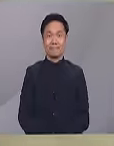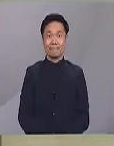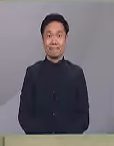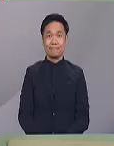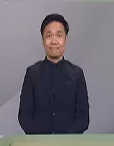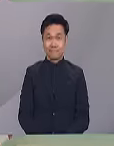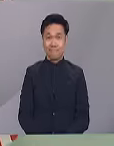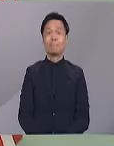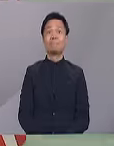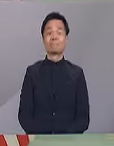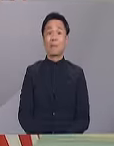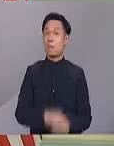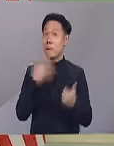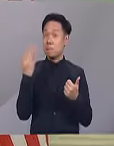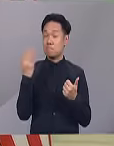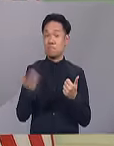Seperti biasa, saya akan mulakan dengan